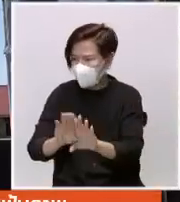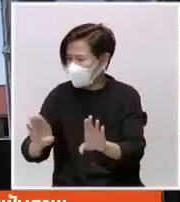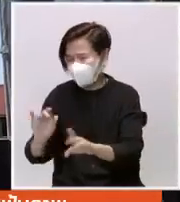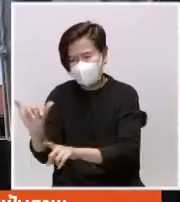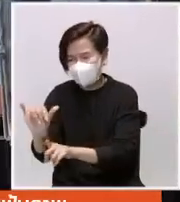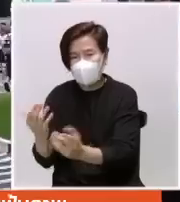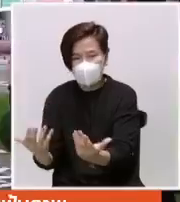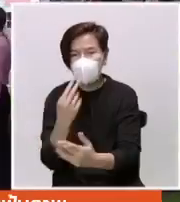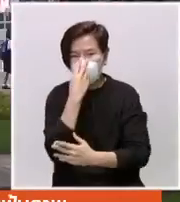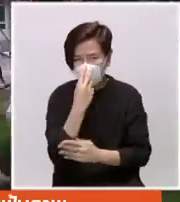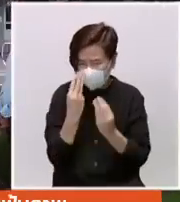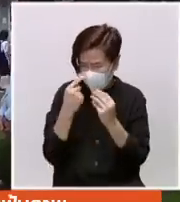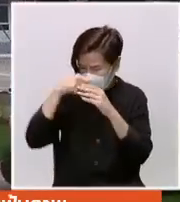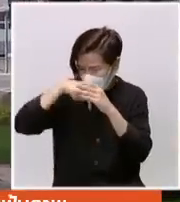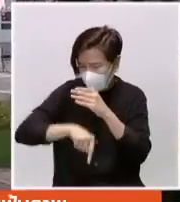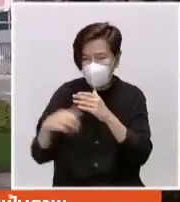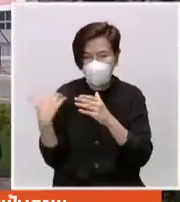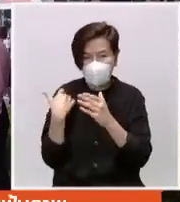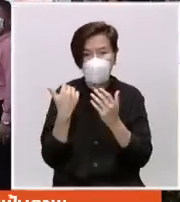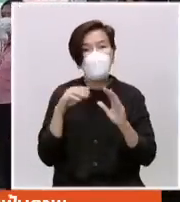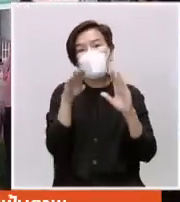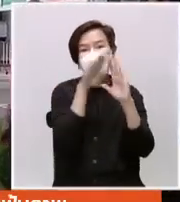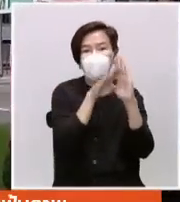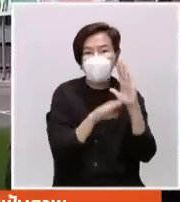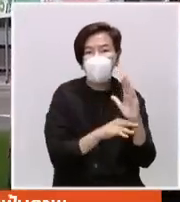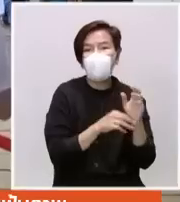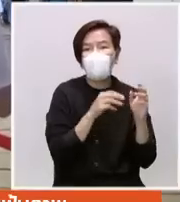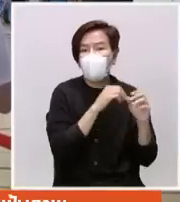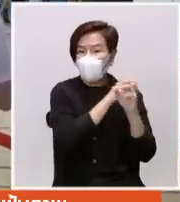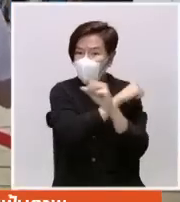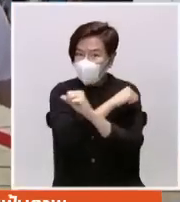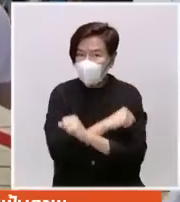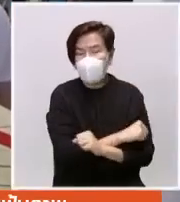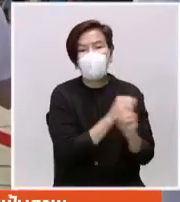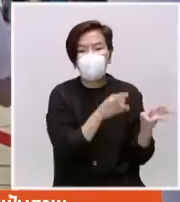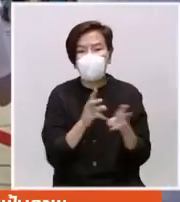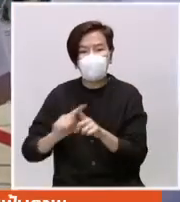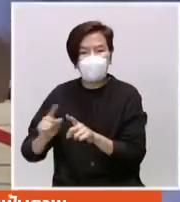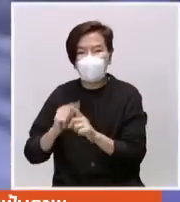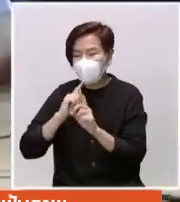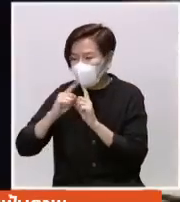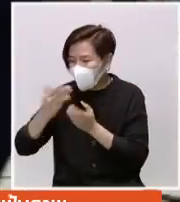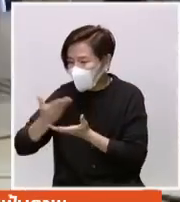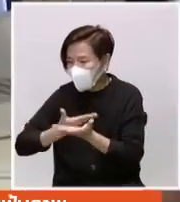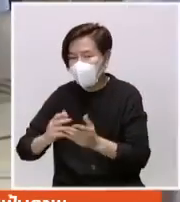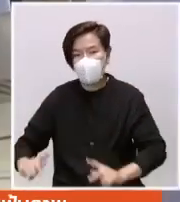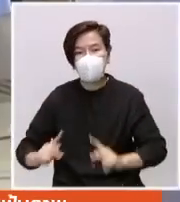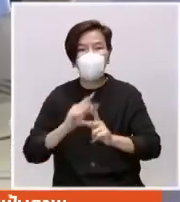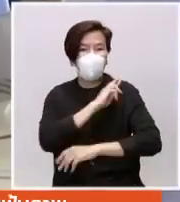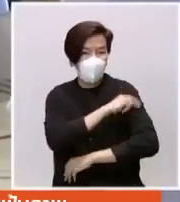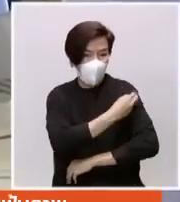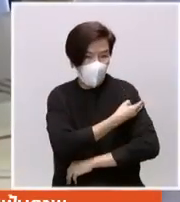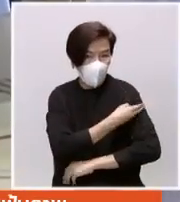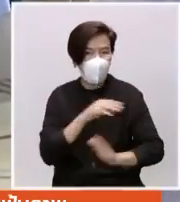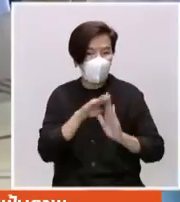โดยจะแถลงรายละเอียดถึงมาตรการต่างๆที่ได้ร่วมดำเนินการกับกระทรวงสาธารณสุขเพื่อให้โรงเรียนนั้นเตรียมพร้อมปฏิบัติตามนะครับ